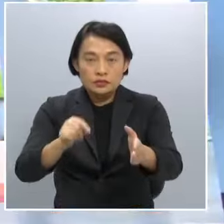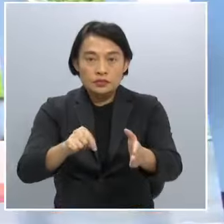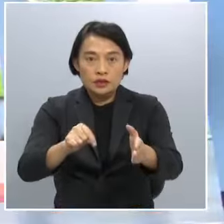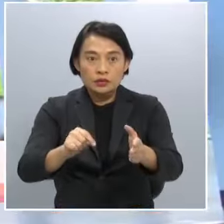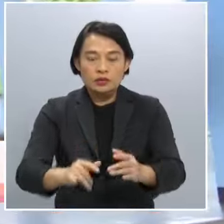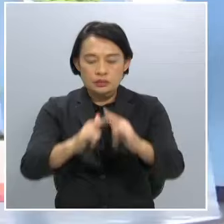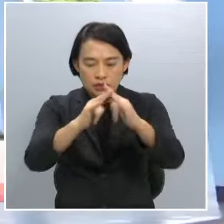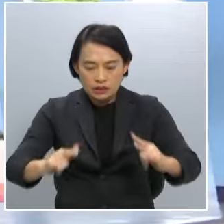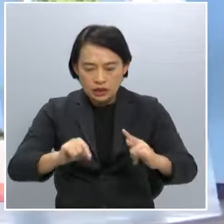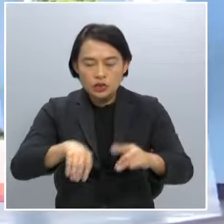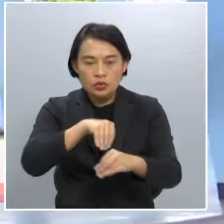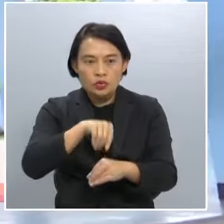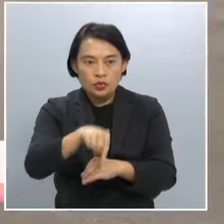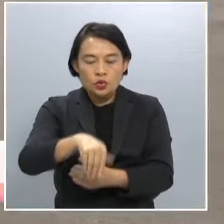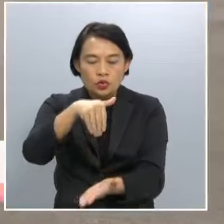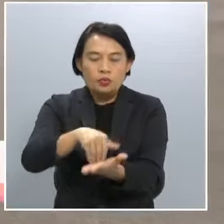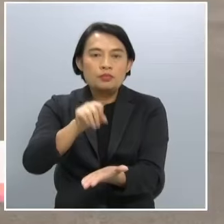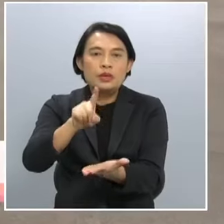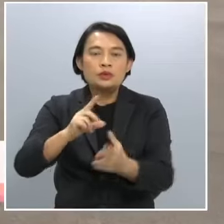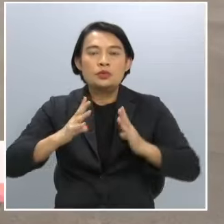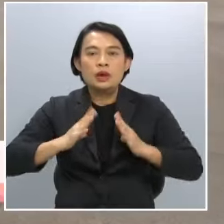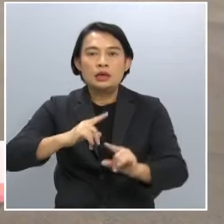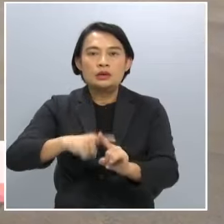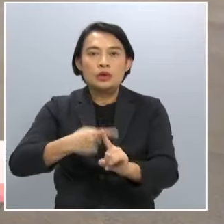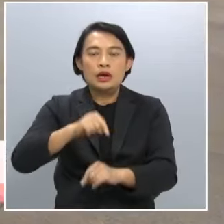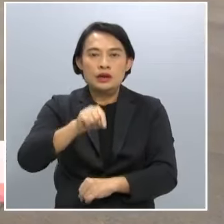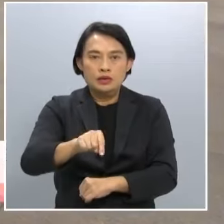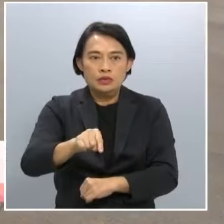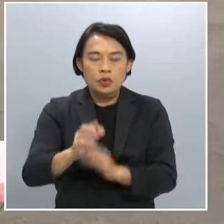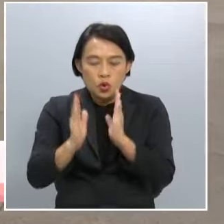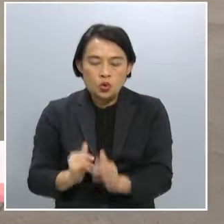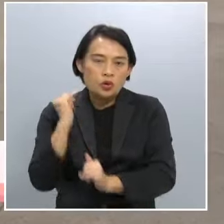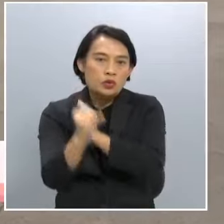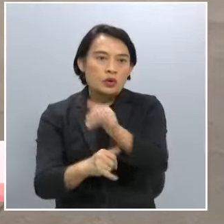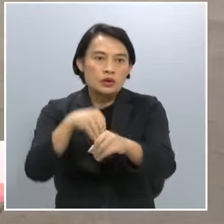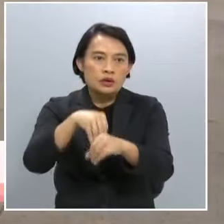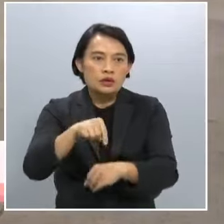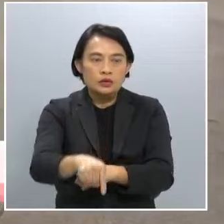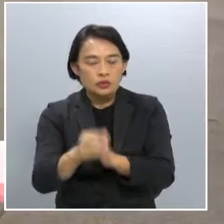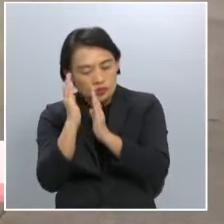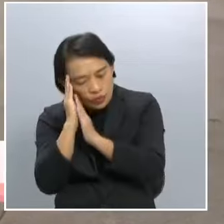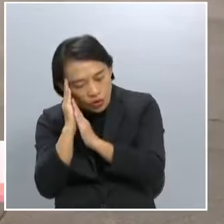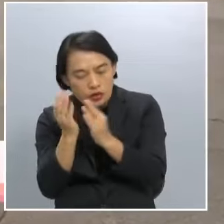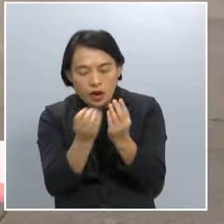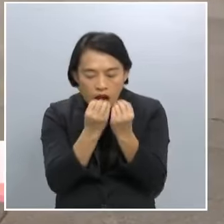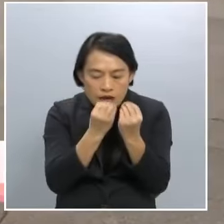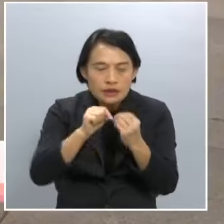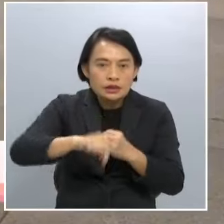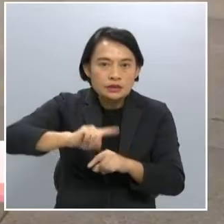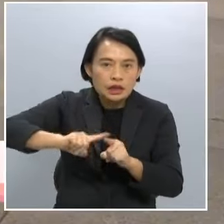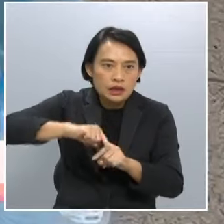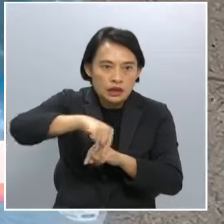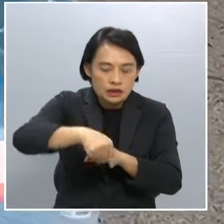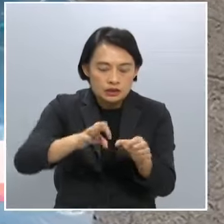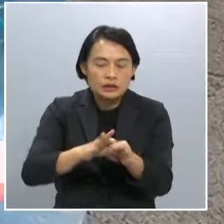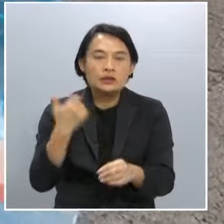กนะครับทำเต็นท์เนี่ยเป็นศูนย์พักพิงชาวบ้านบางหลังเนี่ยต้องมาอาศัยหลับนอนอยู่ที่เต็นท์นะครับแล้วก็อาหารการกินที่เต็นท์เนี่ยค่อนข้างที่จะเพียง